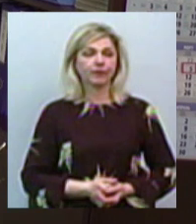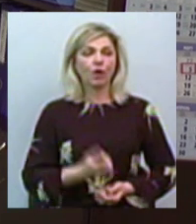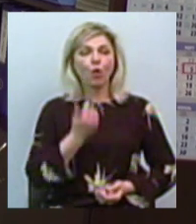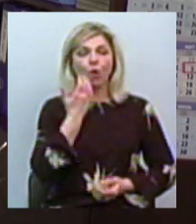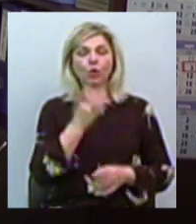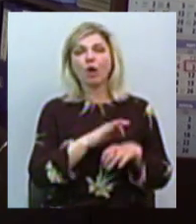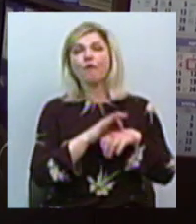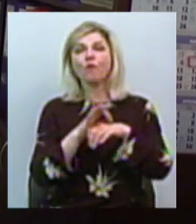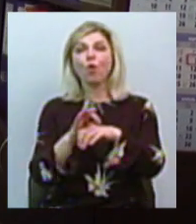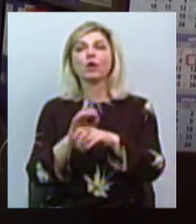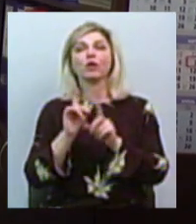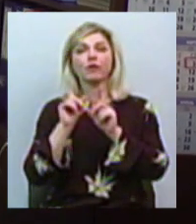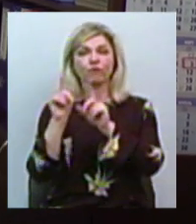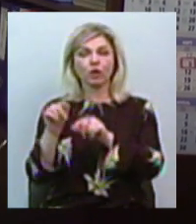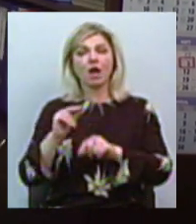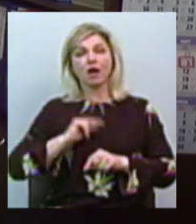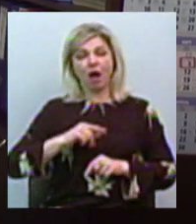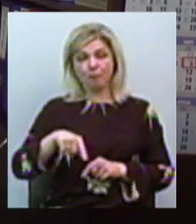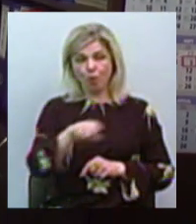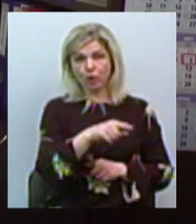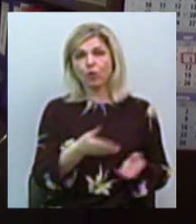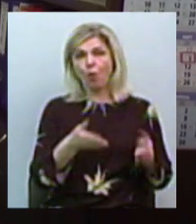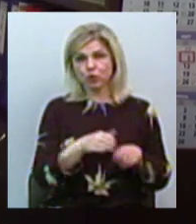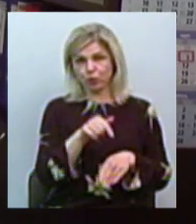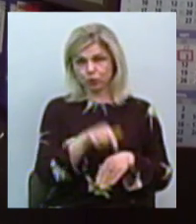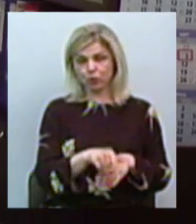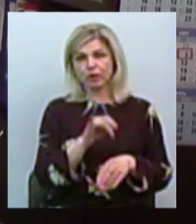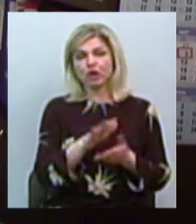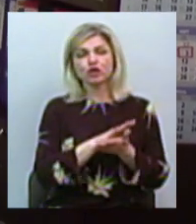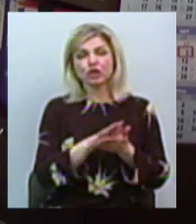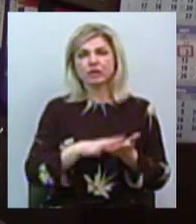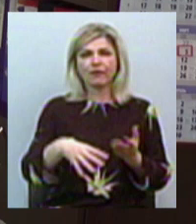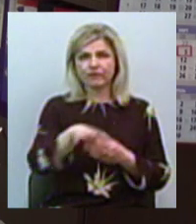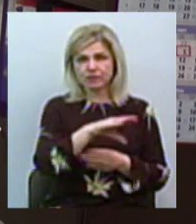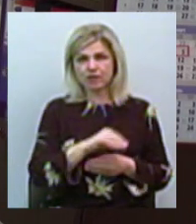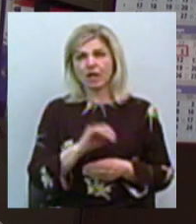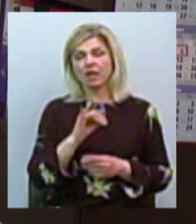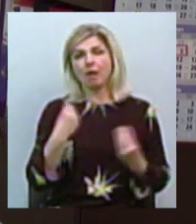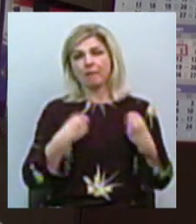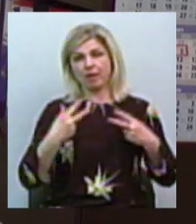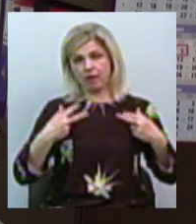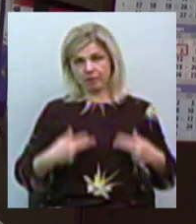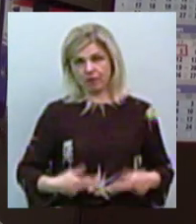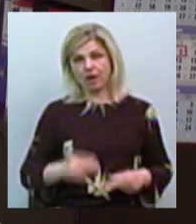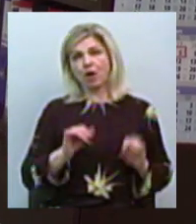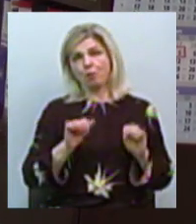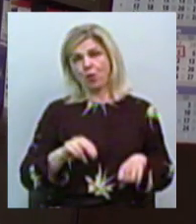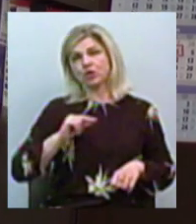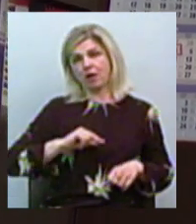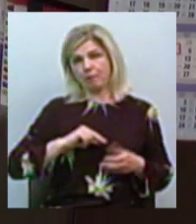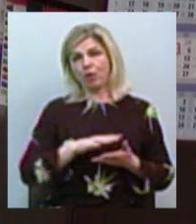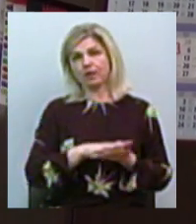Коли хворого відвозять, персонал лишається тут. Він обробляє руки та відкриті ділянки тіла, перевдягається та, в принципі, може працювати